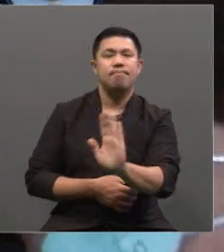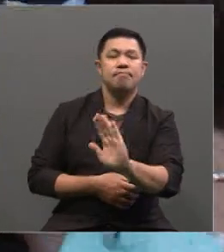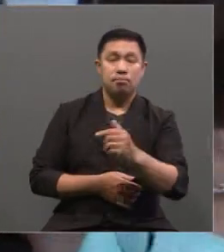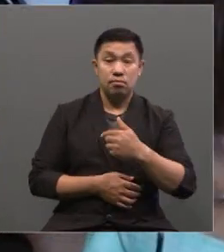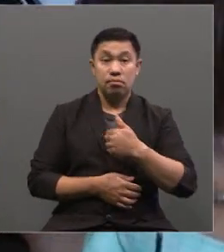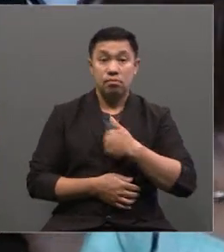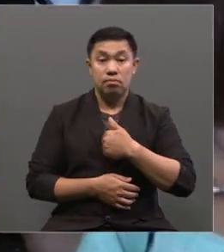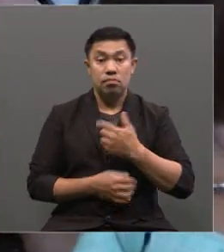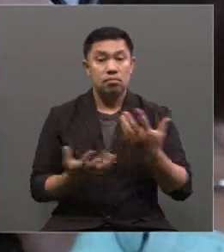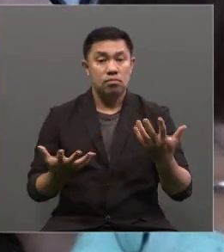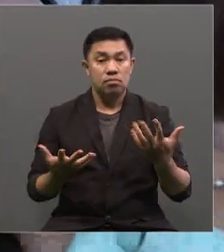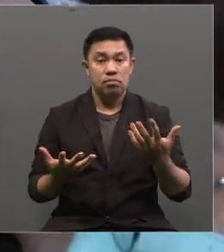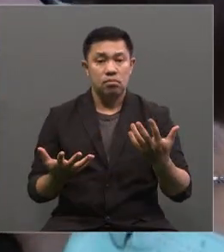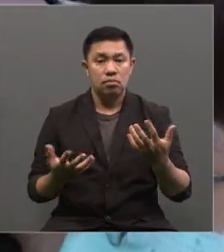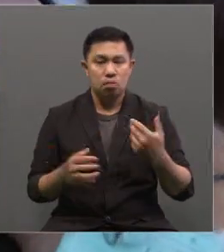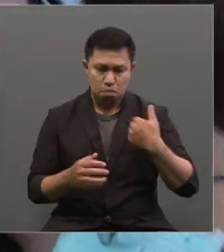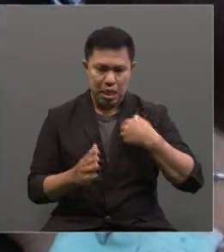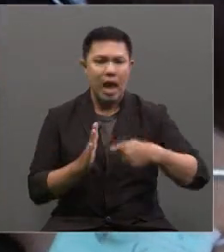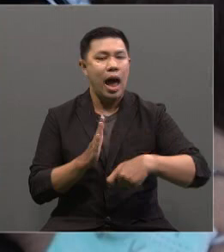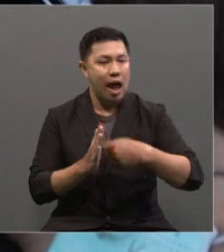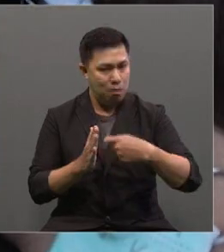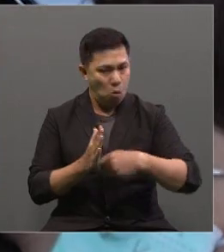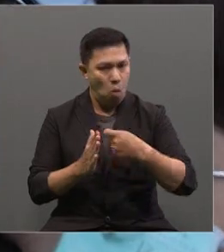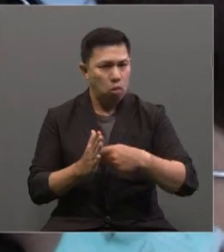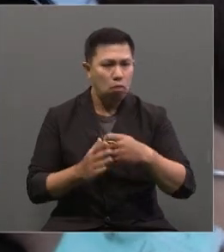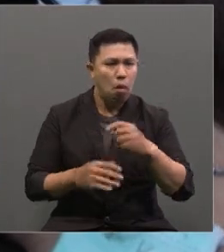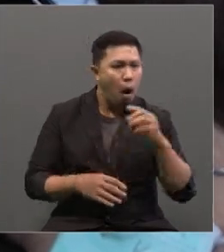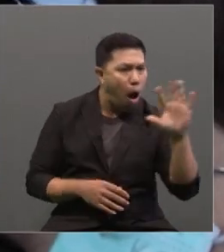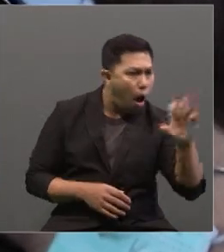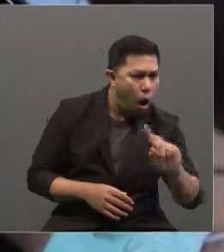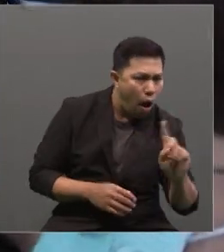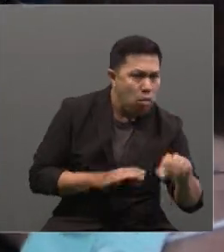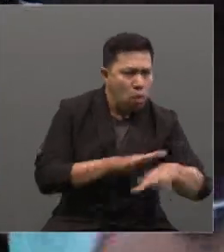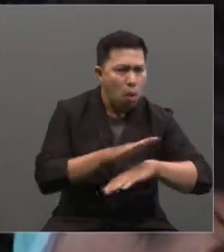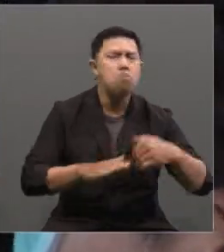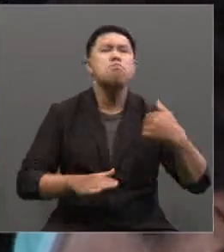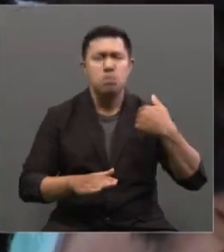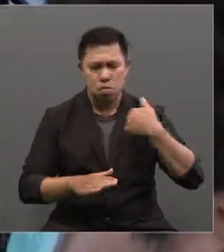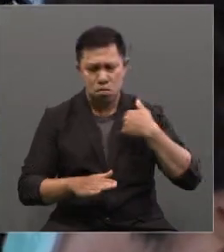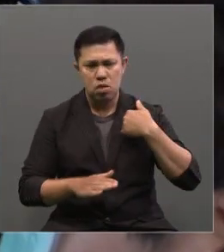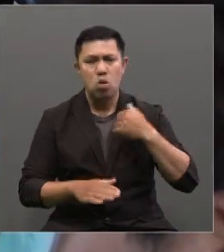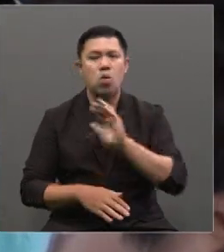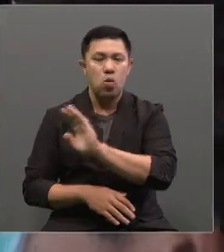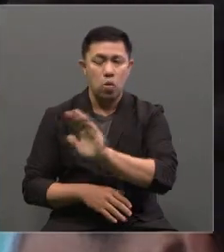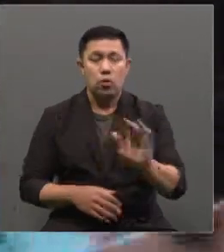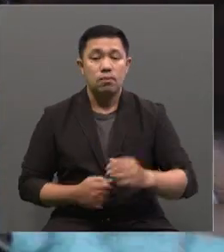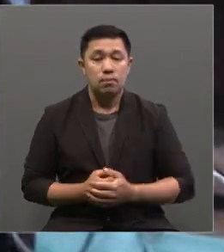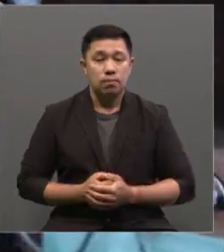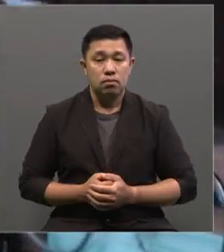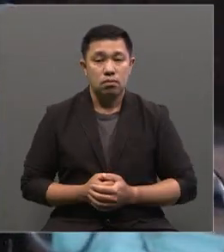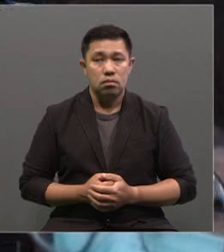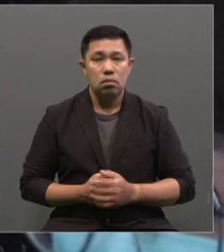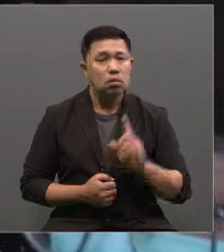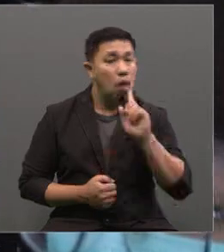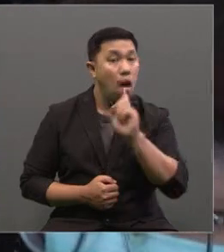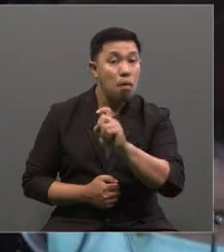สิ่งที่เกิดขึ้นมันมีทั้งเหตุและผลแล้วมันมีที่มาที่ไปในแบบของมันอยู่แล้ว คดีเราทำร้ายร่างก